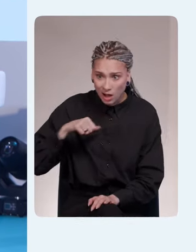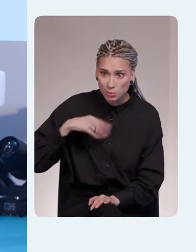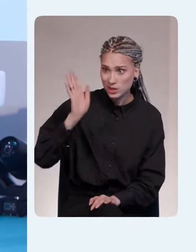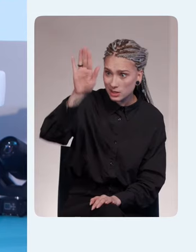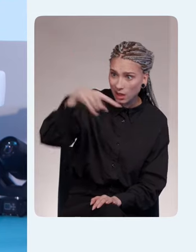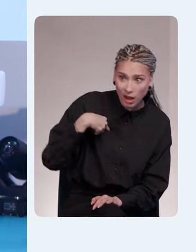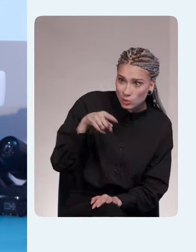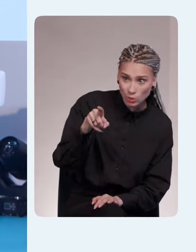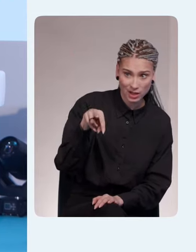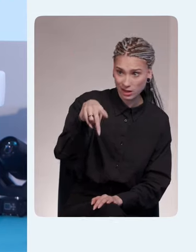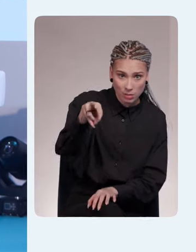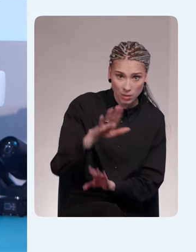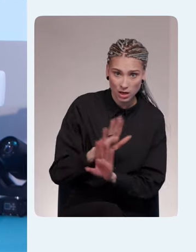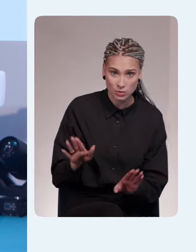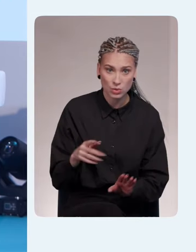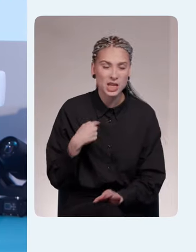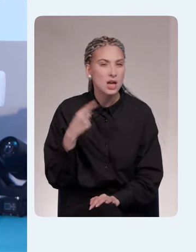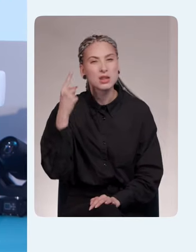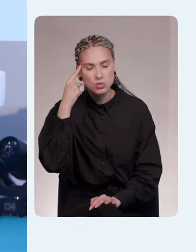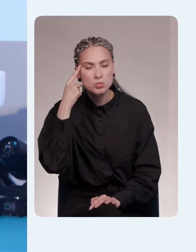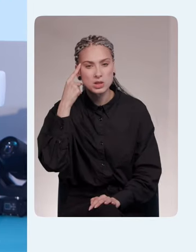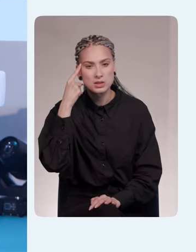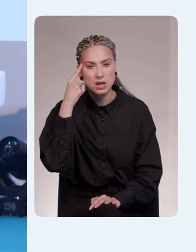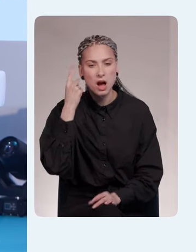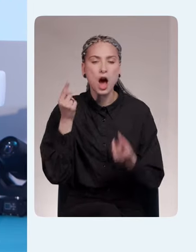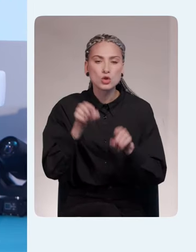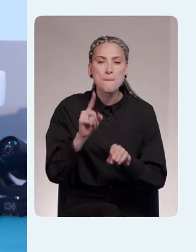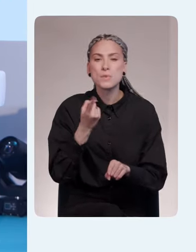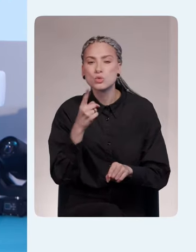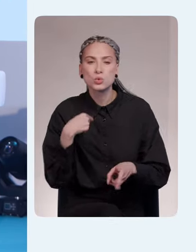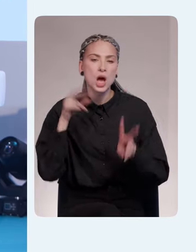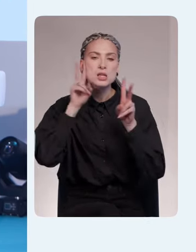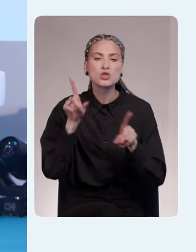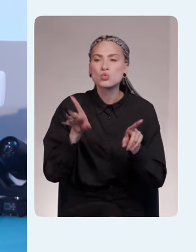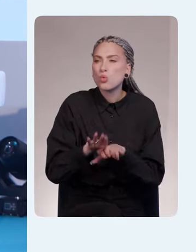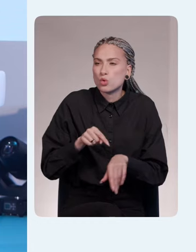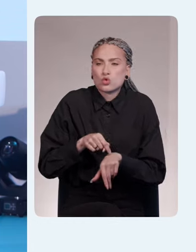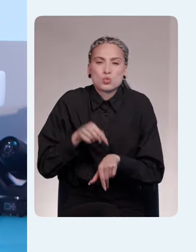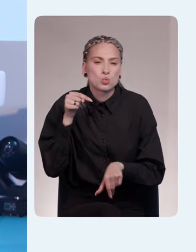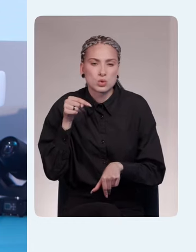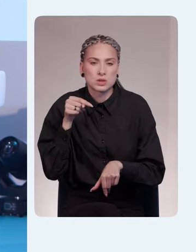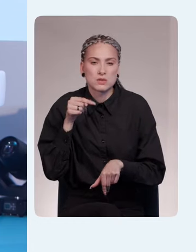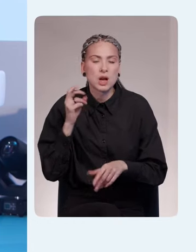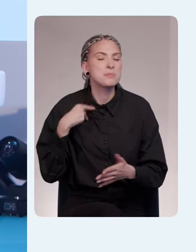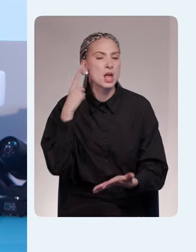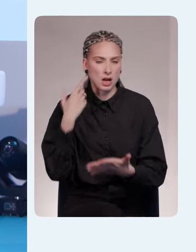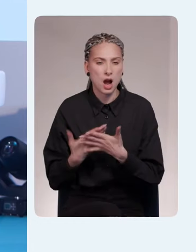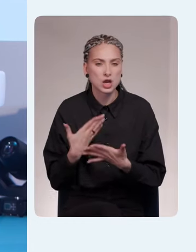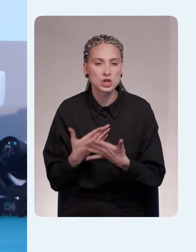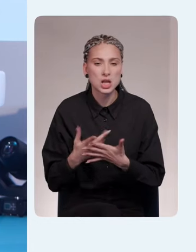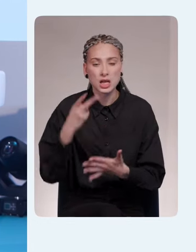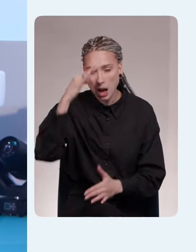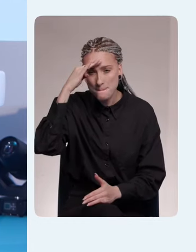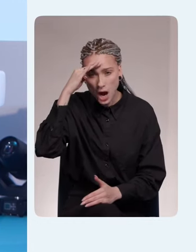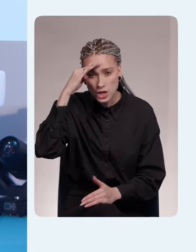пойду туда. Я задумался о том, почему я не знаю, что это за чувство такое, и как мне кажется, для